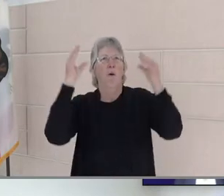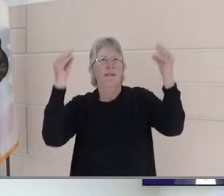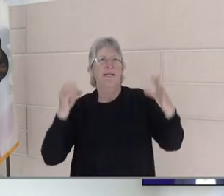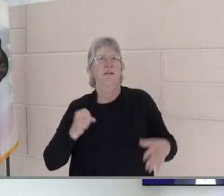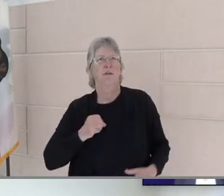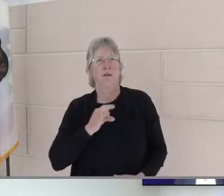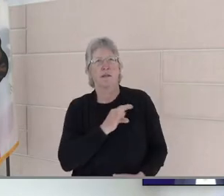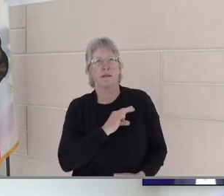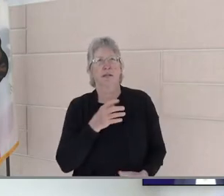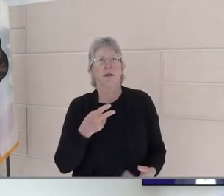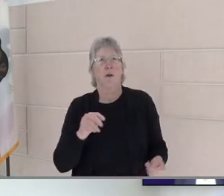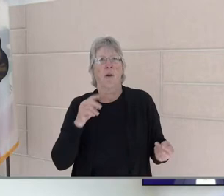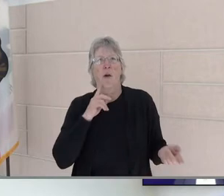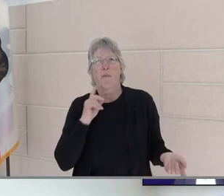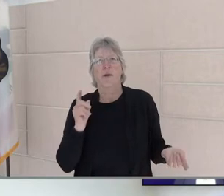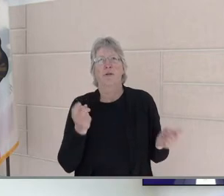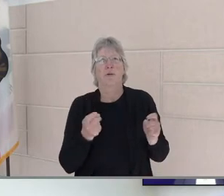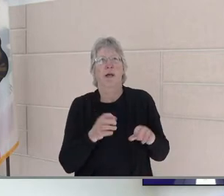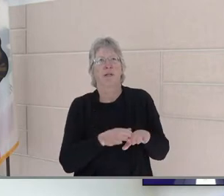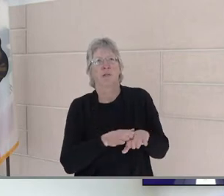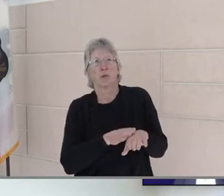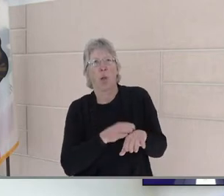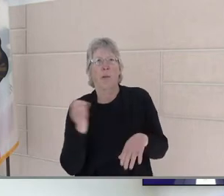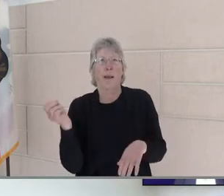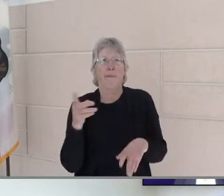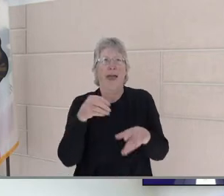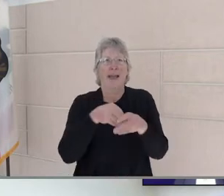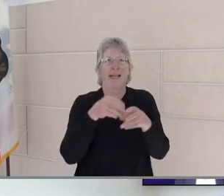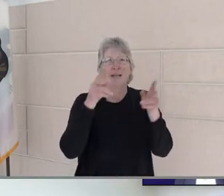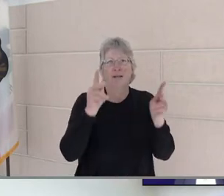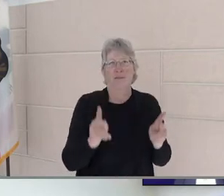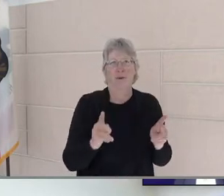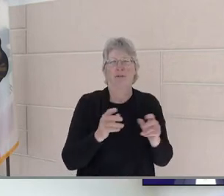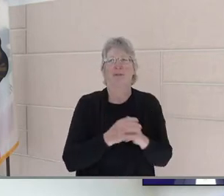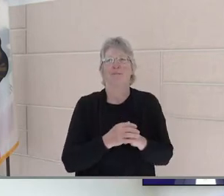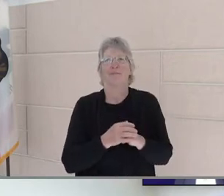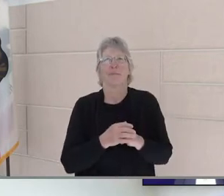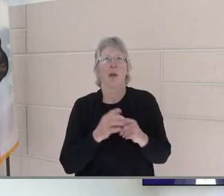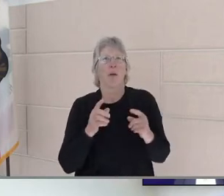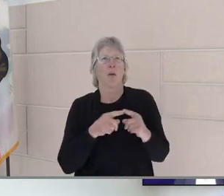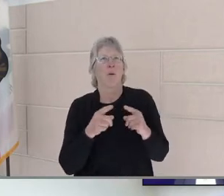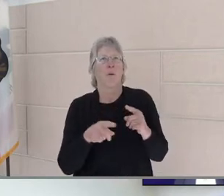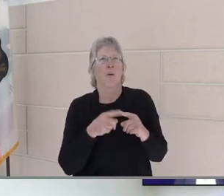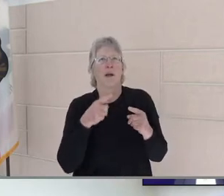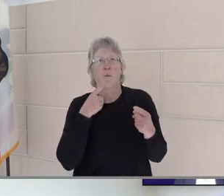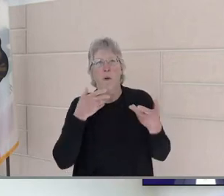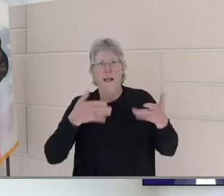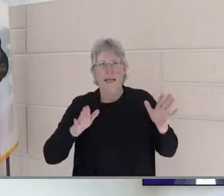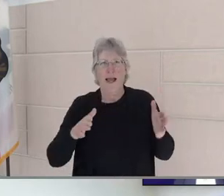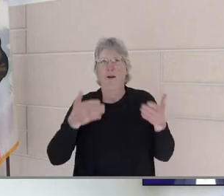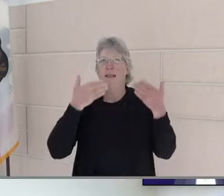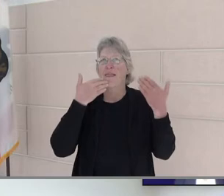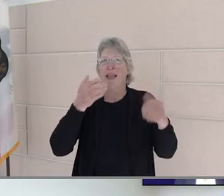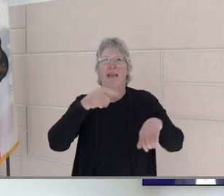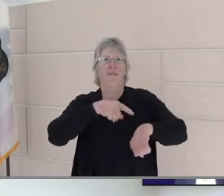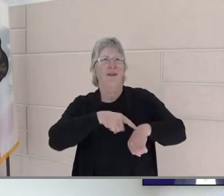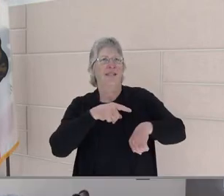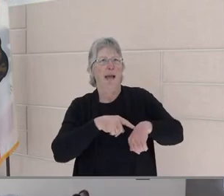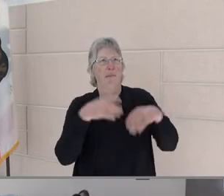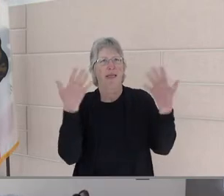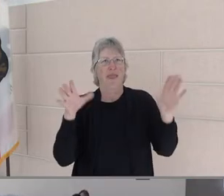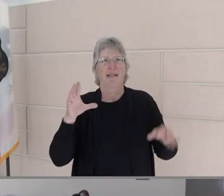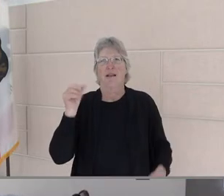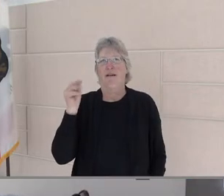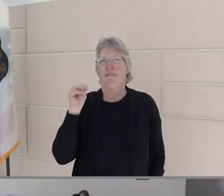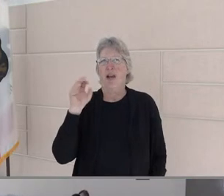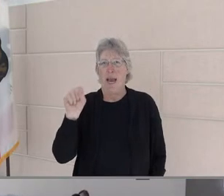ថាពួកគាត់នឹងប្រឹងប្រែងធ្វើជាបន្តទៅទៀតនៅពេលដែលយើងនឹងមានឱកាសអាចត្រឡប់ចូលរៀនដូចធម្មតាឡើងវិ